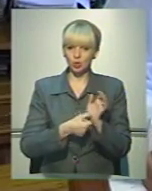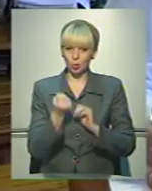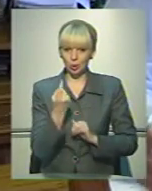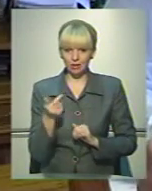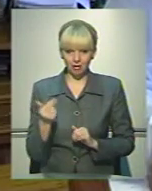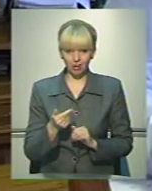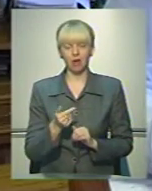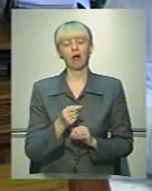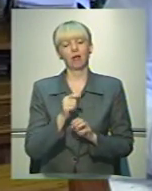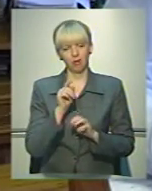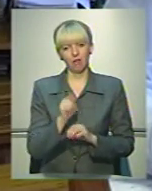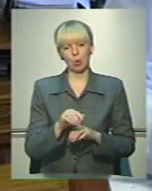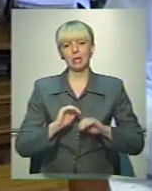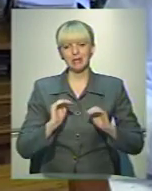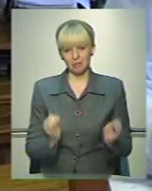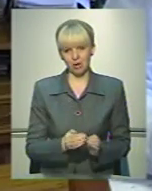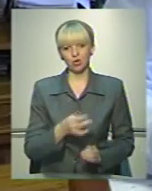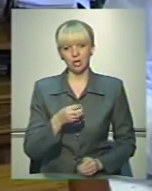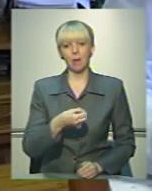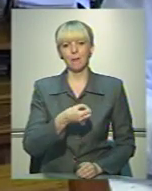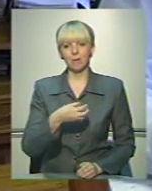1611 гривень, вона зменшується на